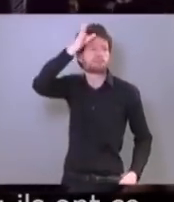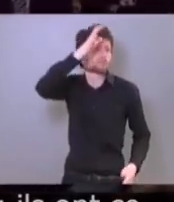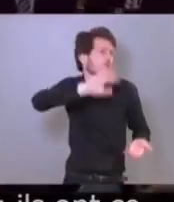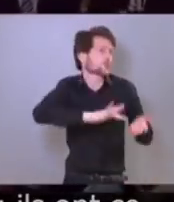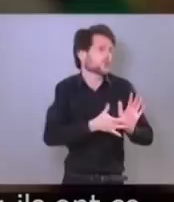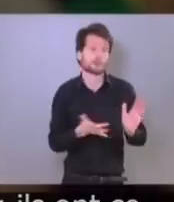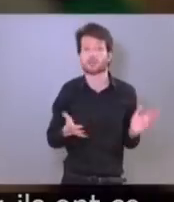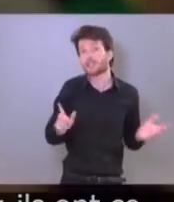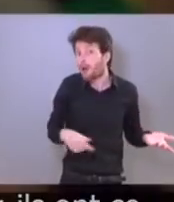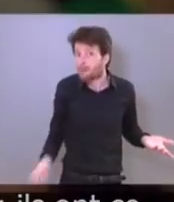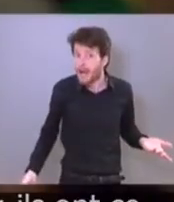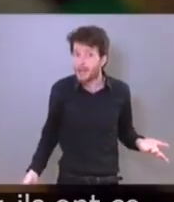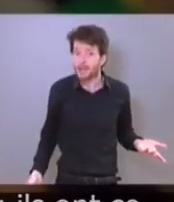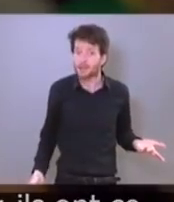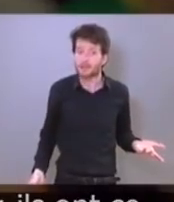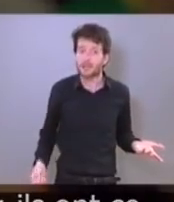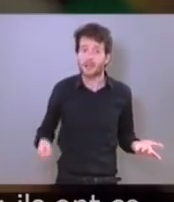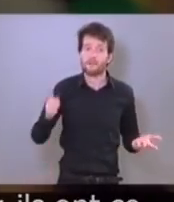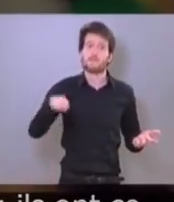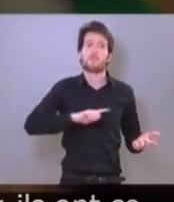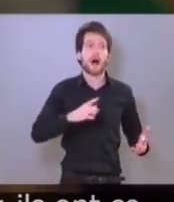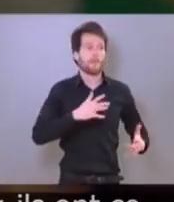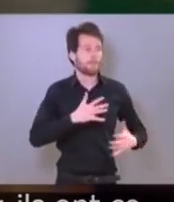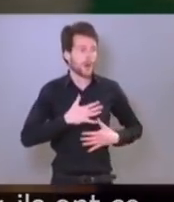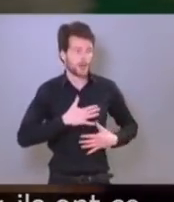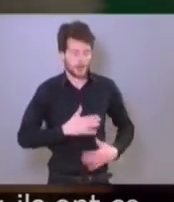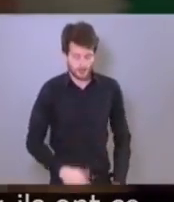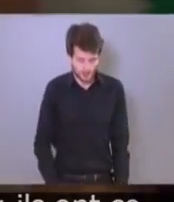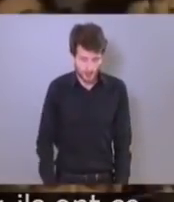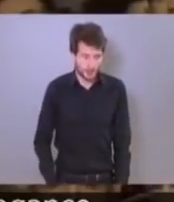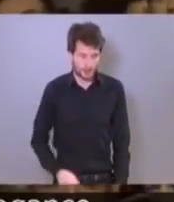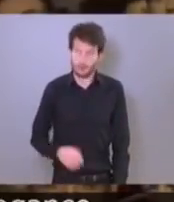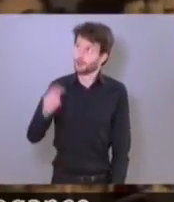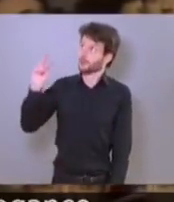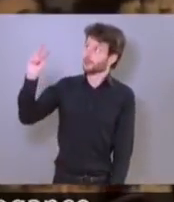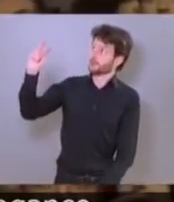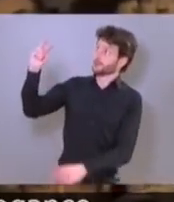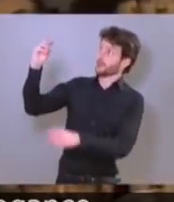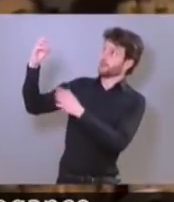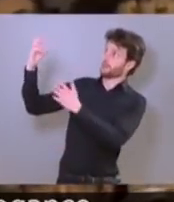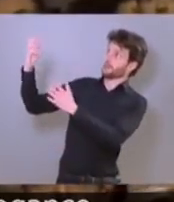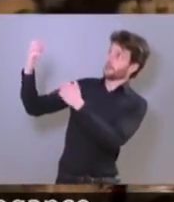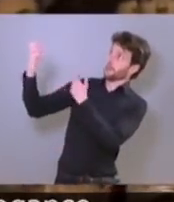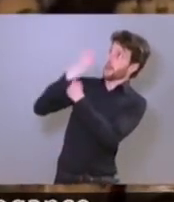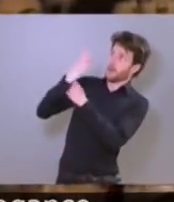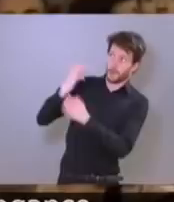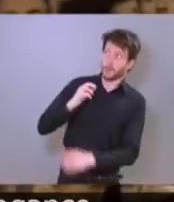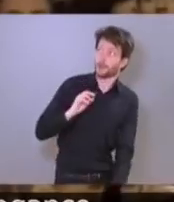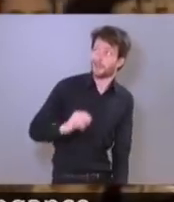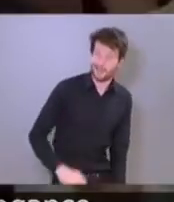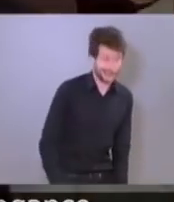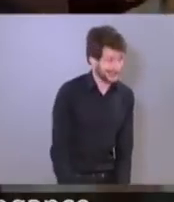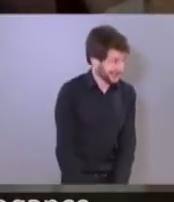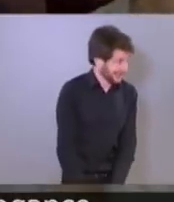d'eux. Il faut arrêter de regarder la pointe de vos chaussures quand ils vous engueulent.